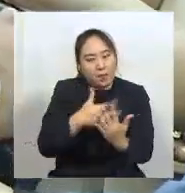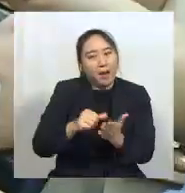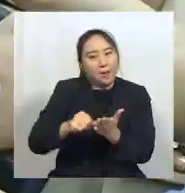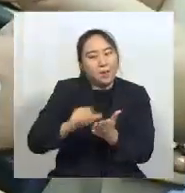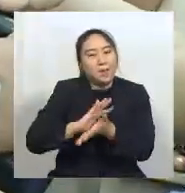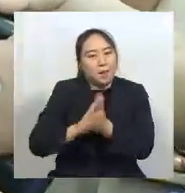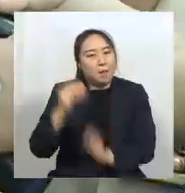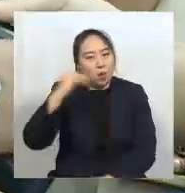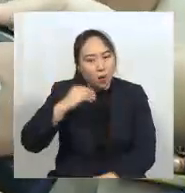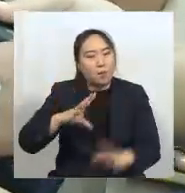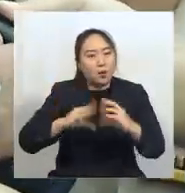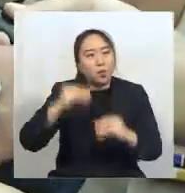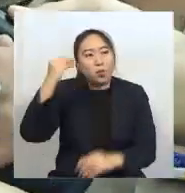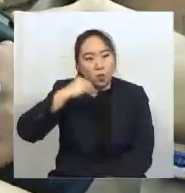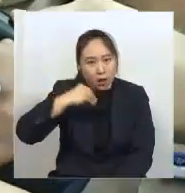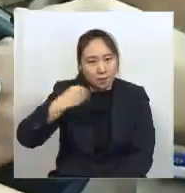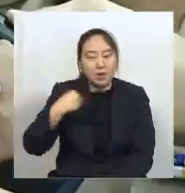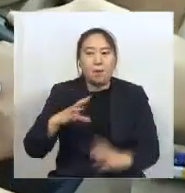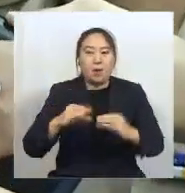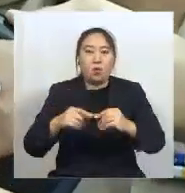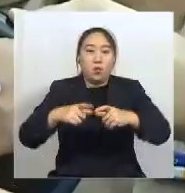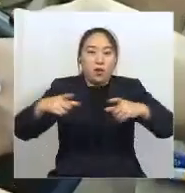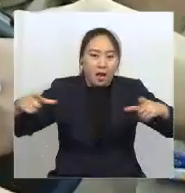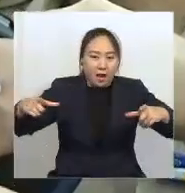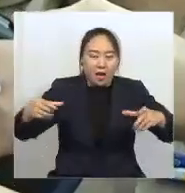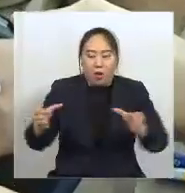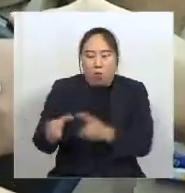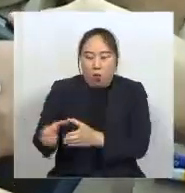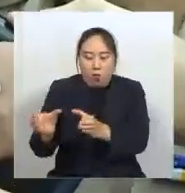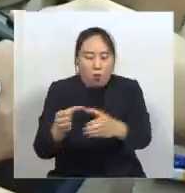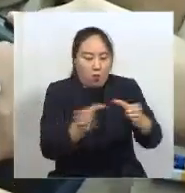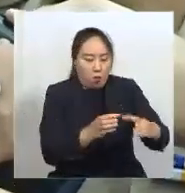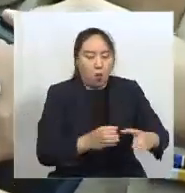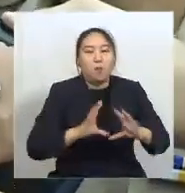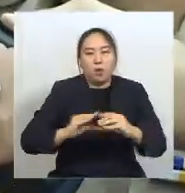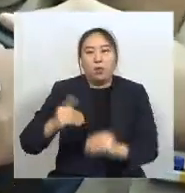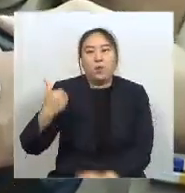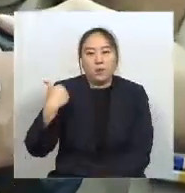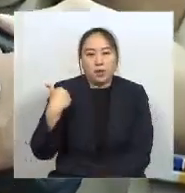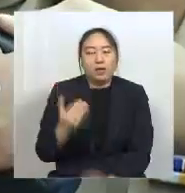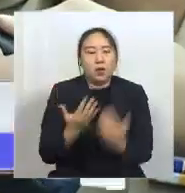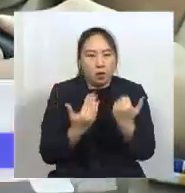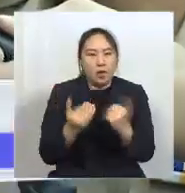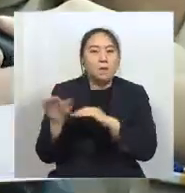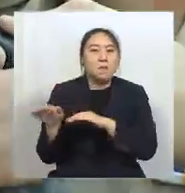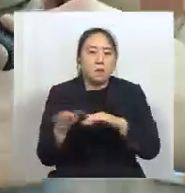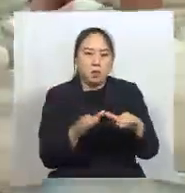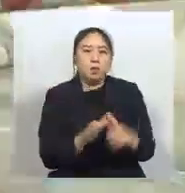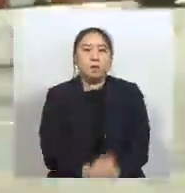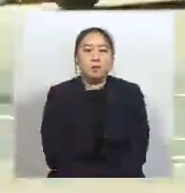ชุมกันทุกวันมีทั้งประชุมในภาพใหญ่แล้วก็คณะทำงานย่อยๆนะครับก็เชื่อว่าตอนนี้ก็พร้อมทุกอย่